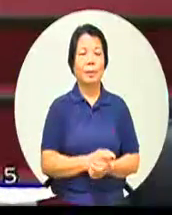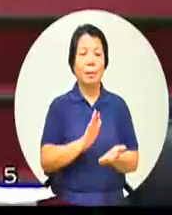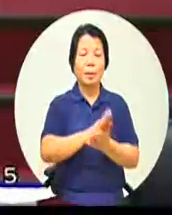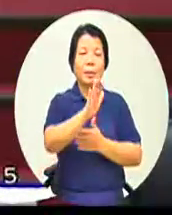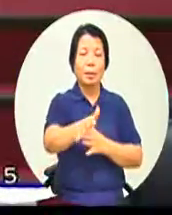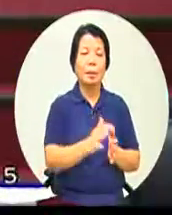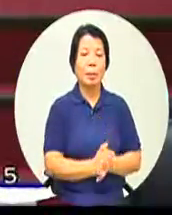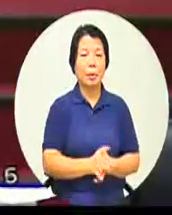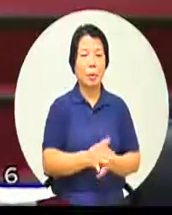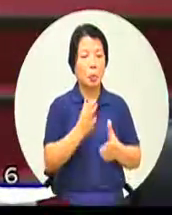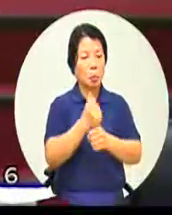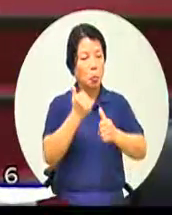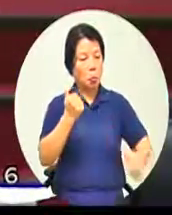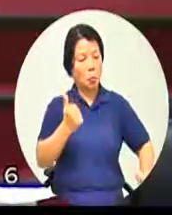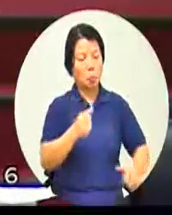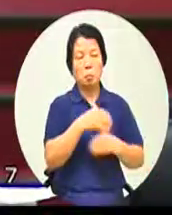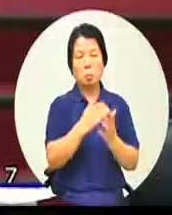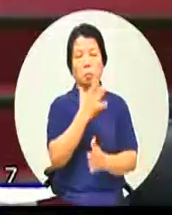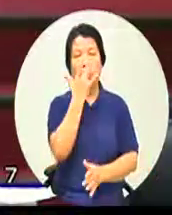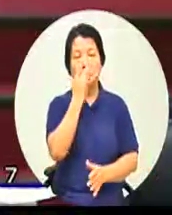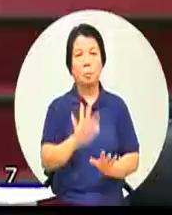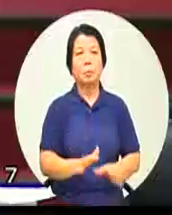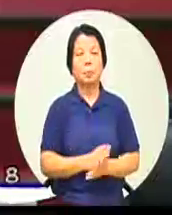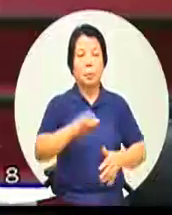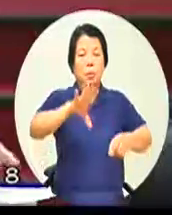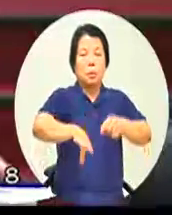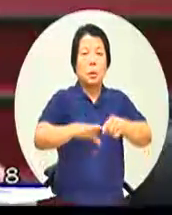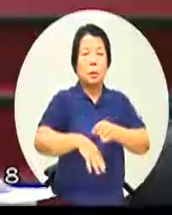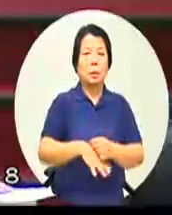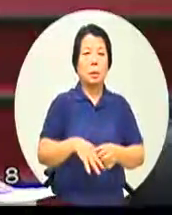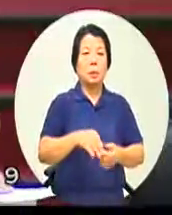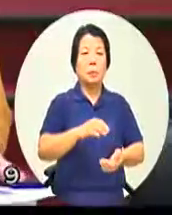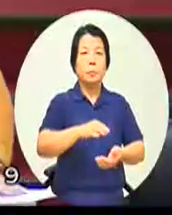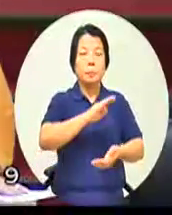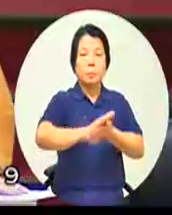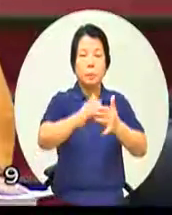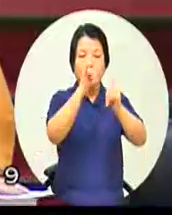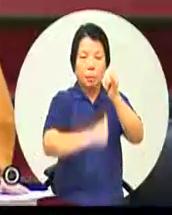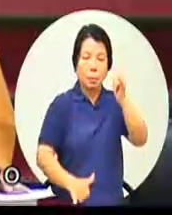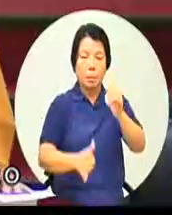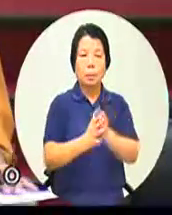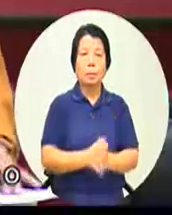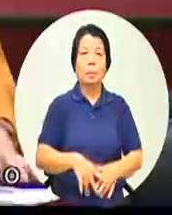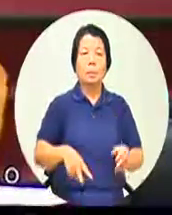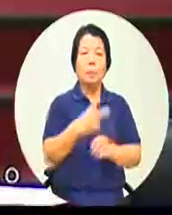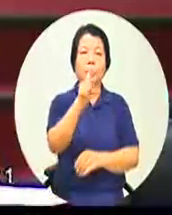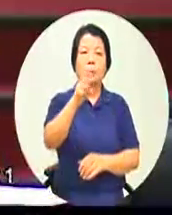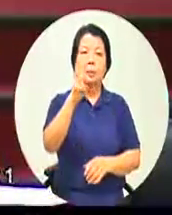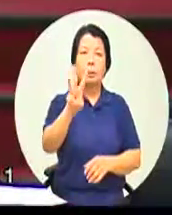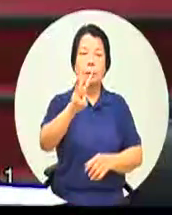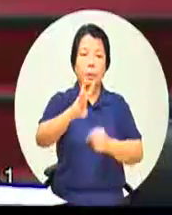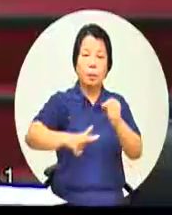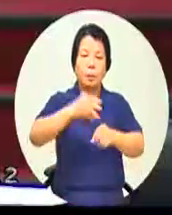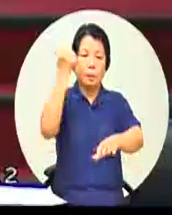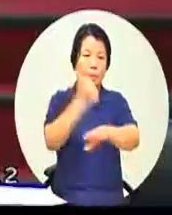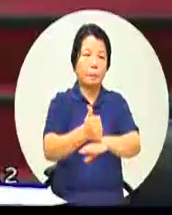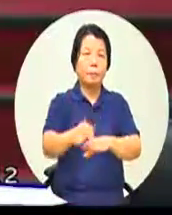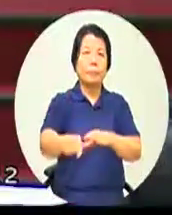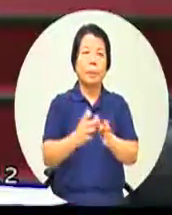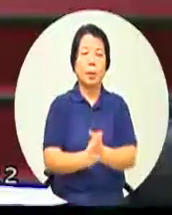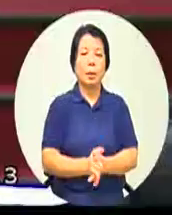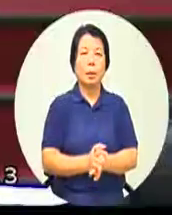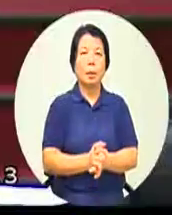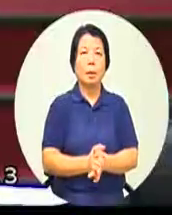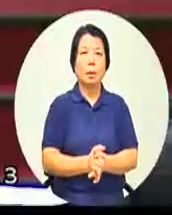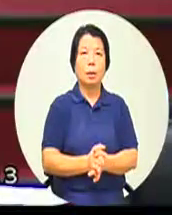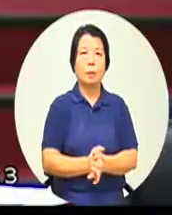惊疑孙。南台湾同名清朝统治台湾213年。唯一这些所有的水路，水路